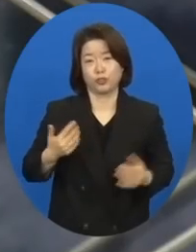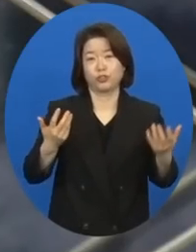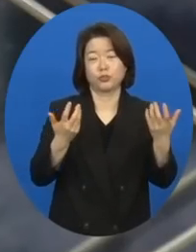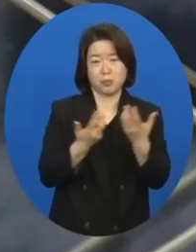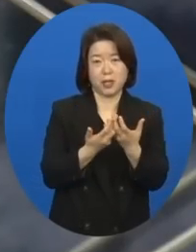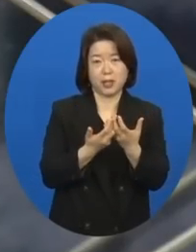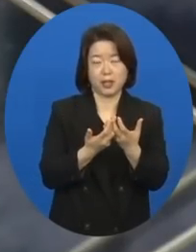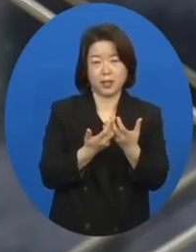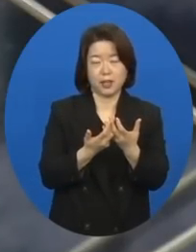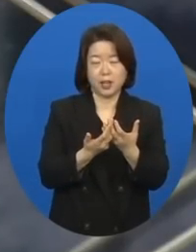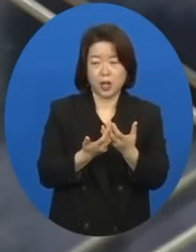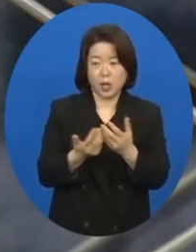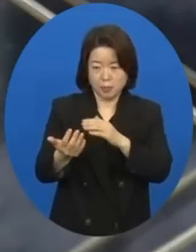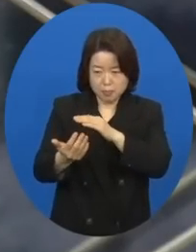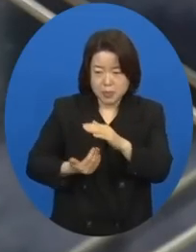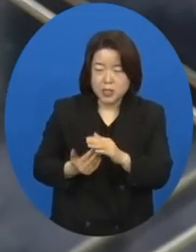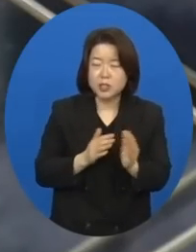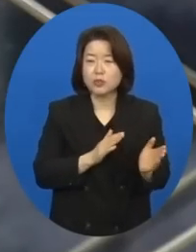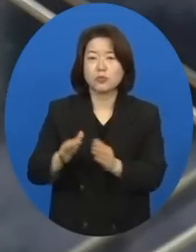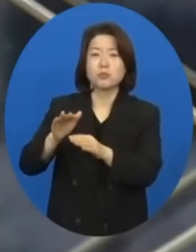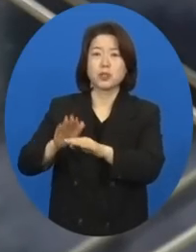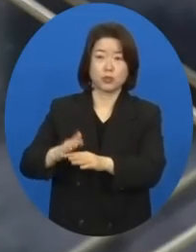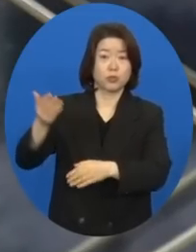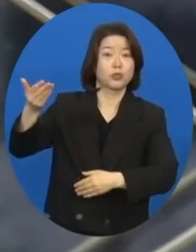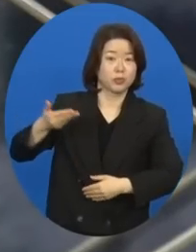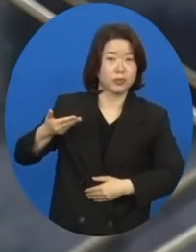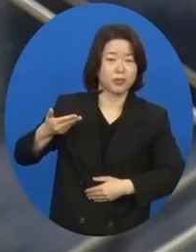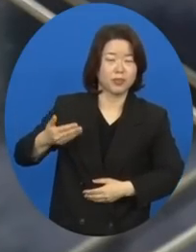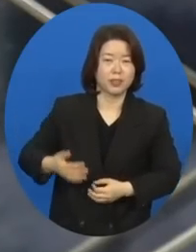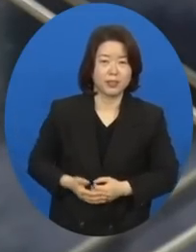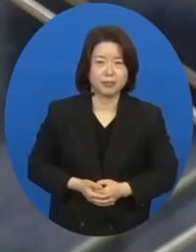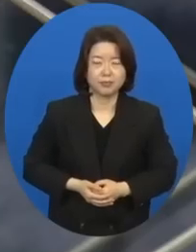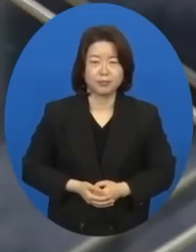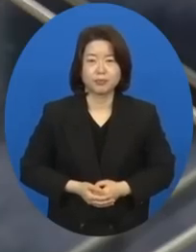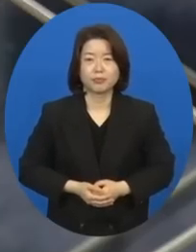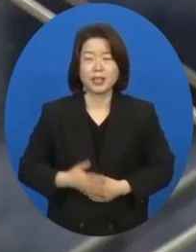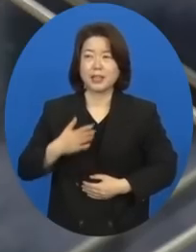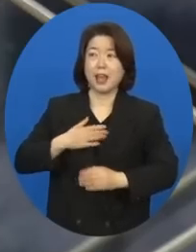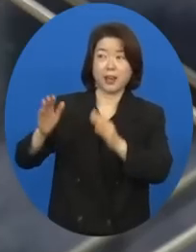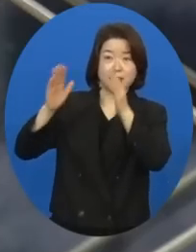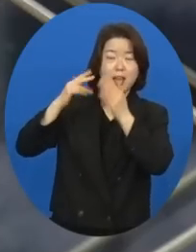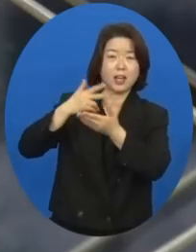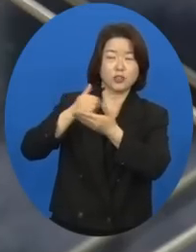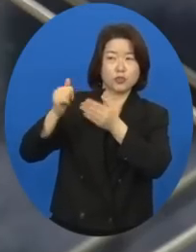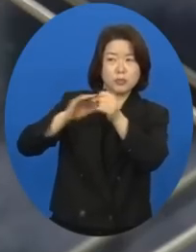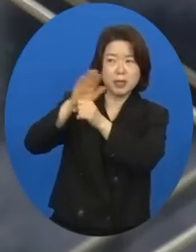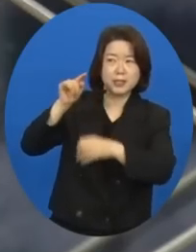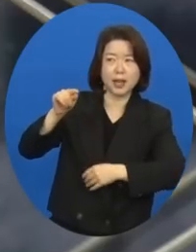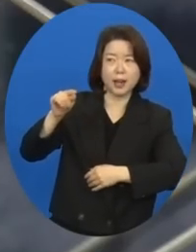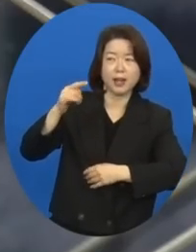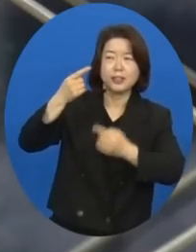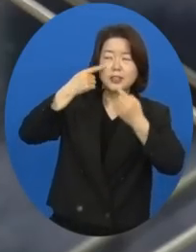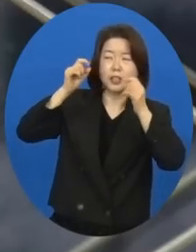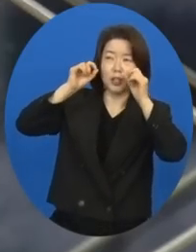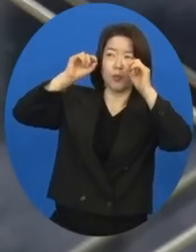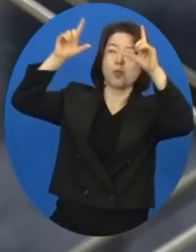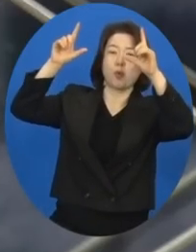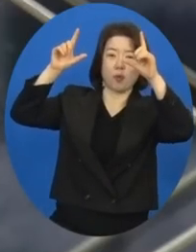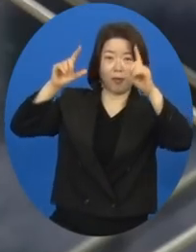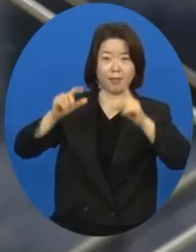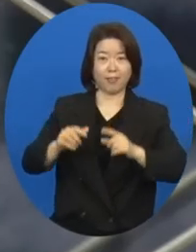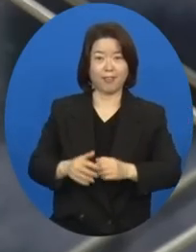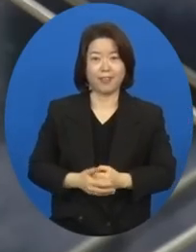여러분에게 예비하셨습니다. 핵심은 나를 향한 주님의 사랑에 그 눈이 활짝 열리는